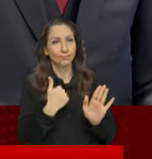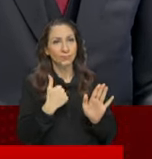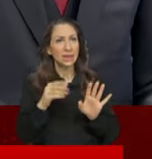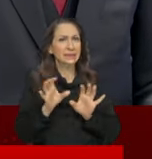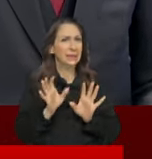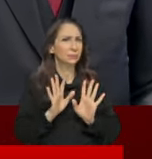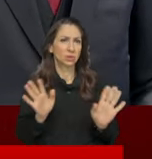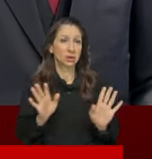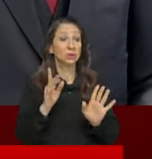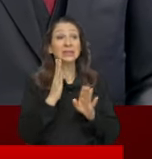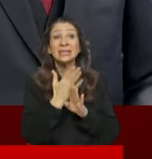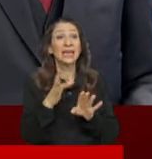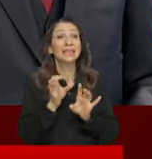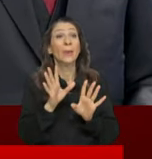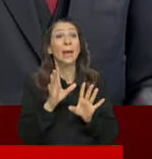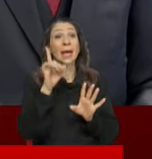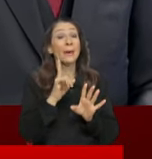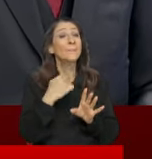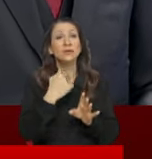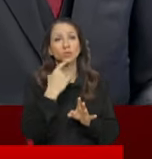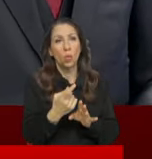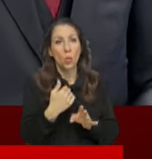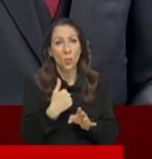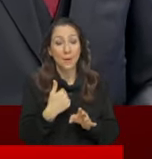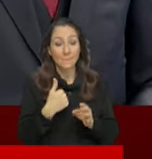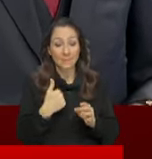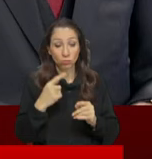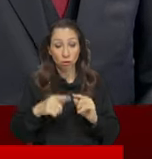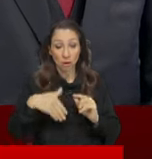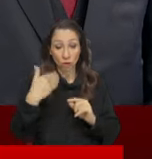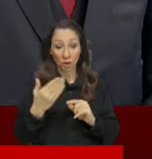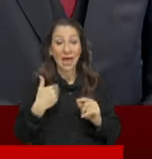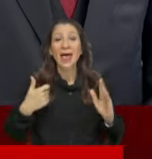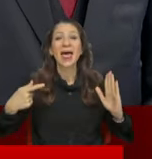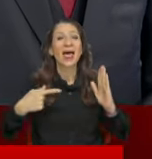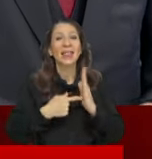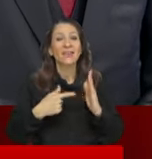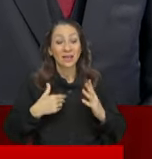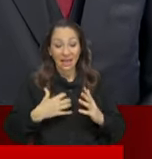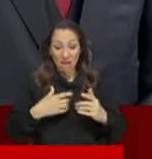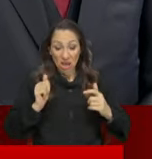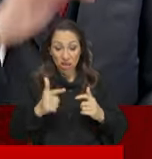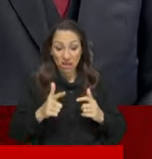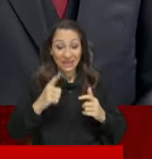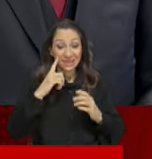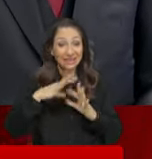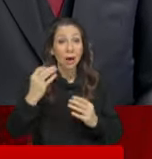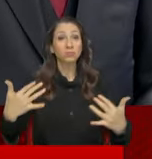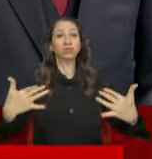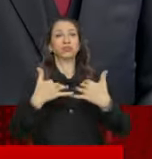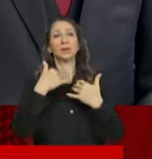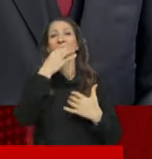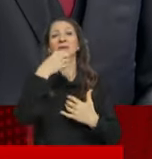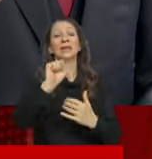etkilemeyecek şunun için etkilemeyecek başta da ifade ediyorum bizim bundan sonraki amacımız ilçemizin nüfusunu artırmadan